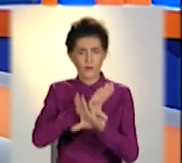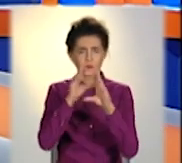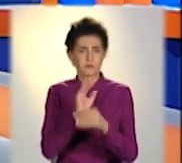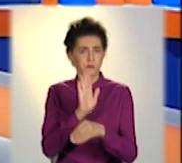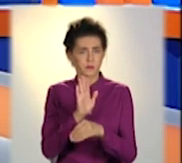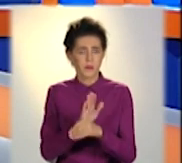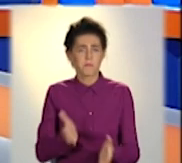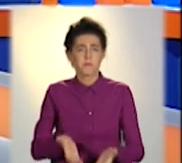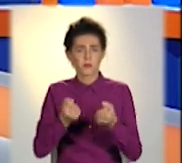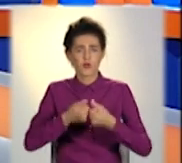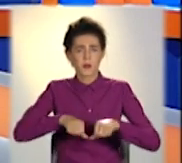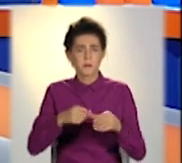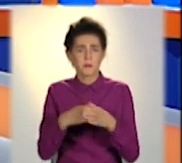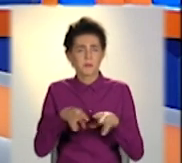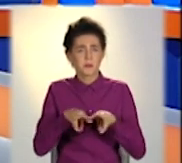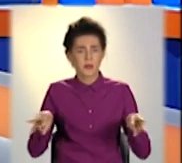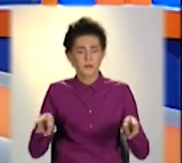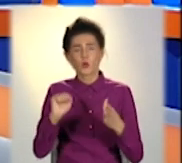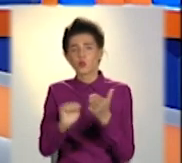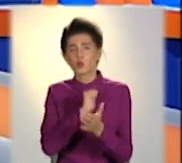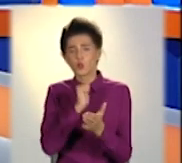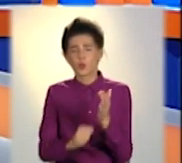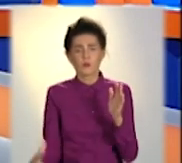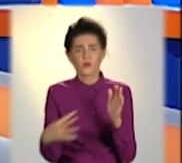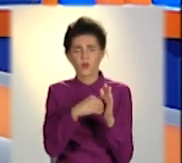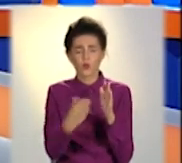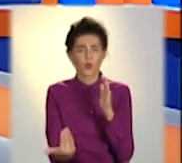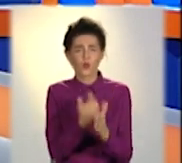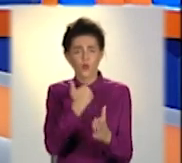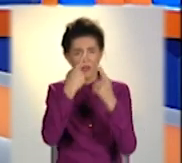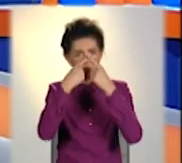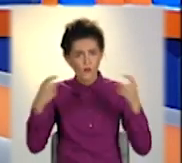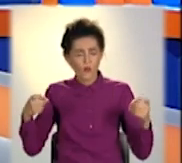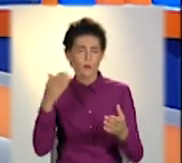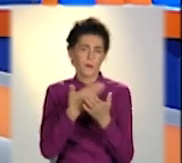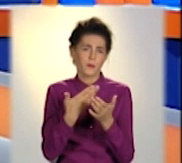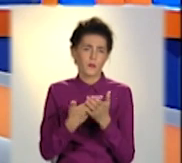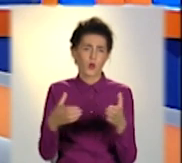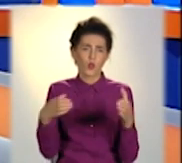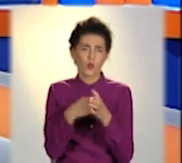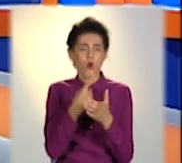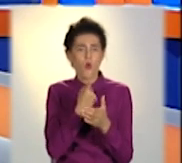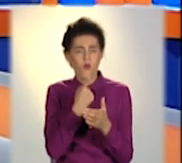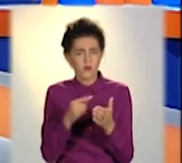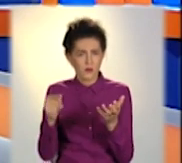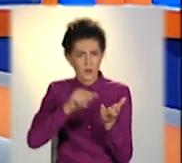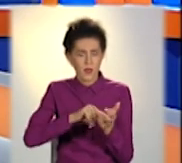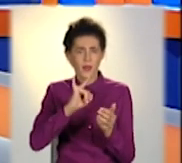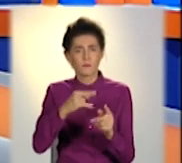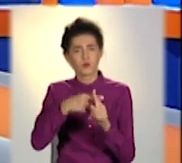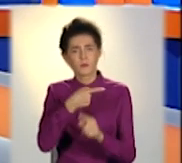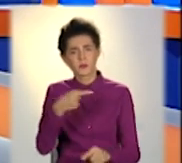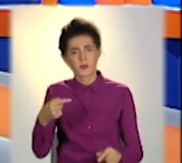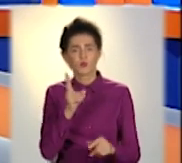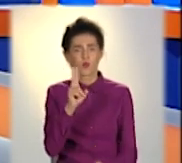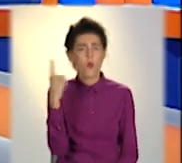підтримав Кабінет міністрів. У документ додадуть нову інформацію, наприклад, групу крові та резус-фактор